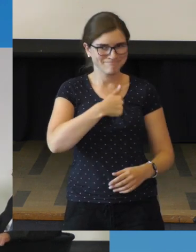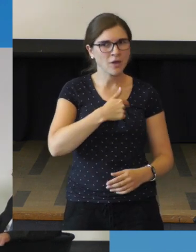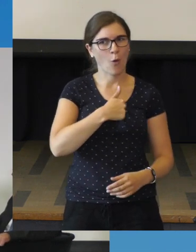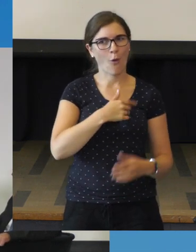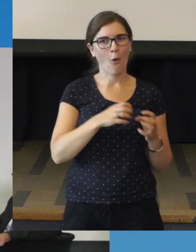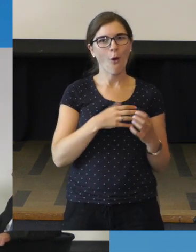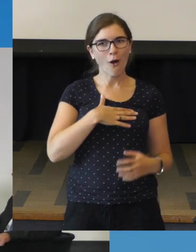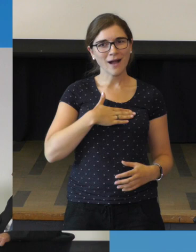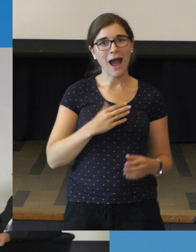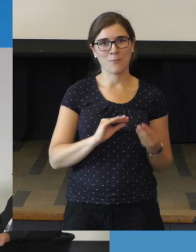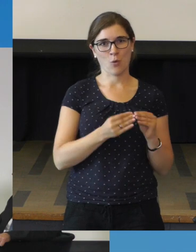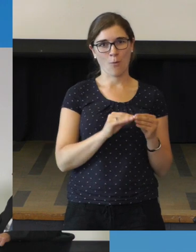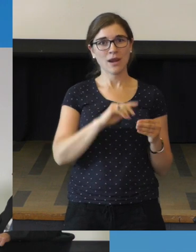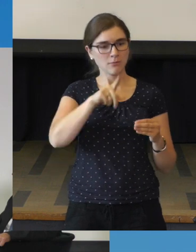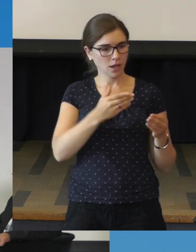man zu Ihnen.